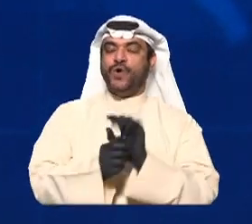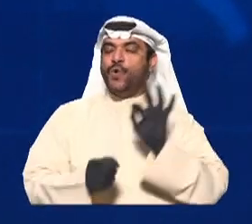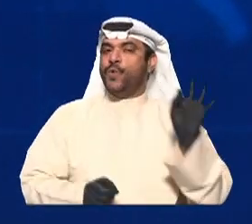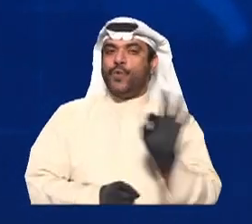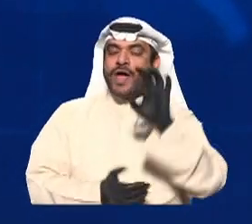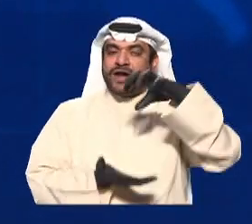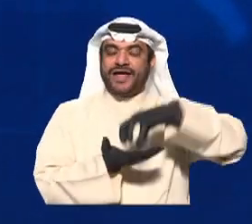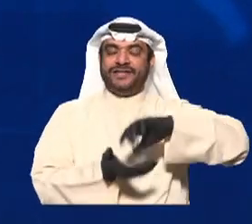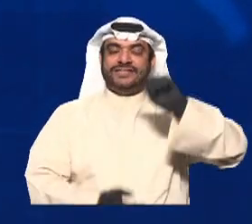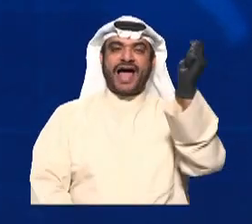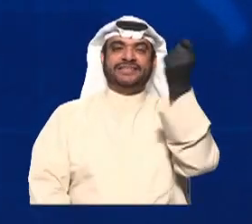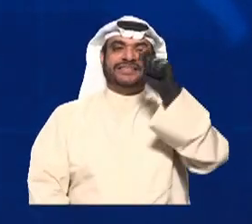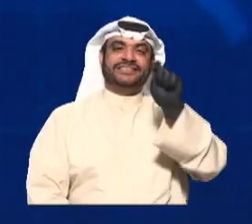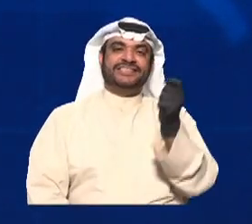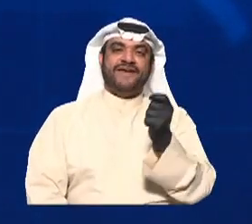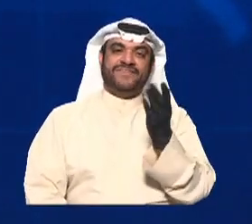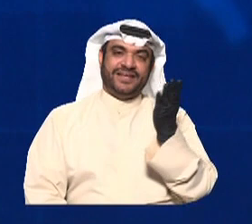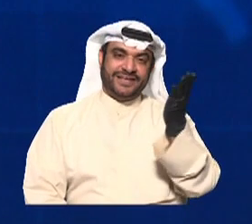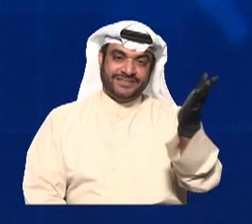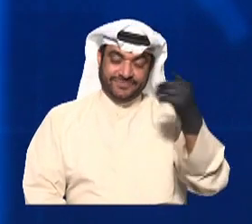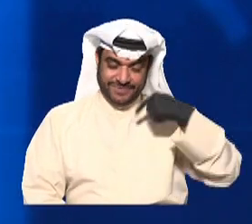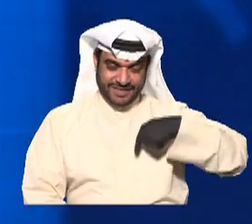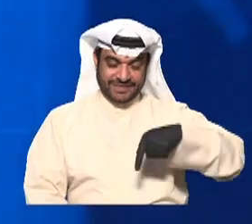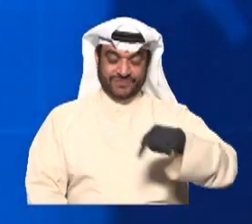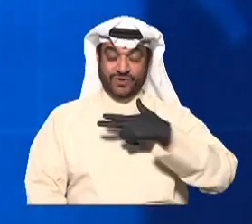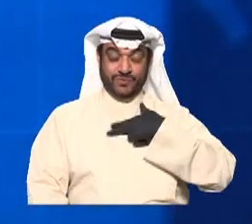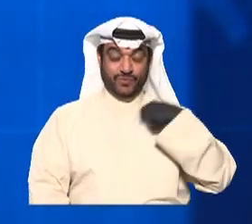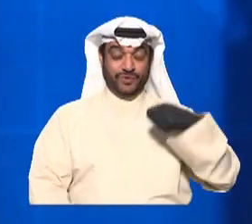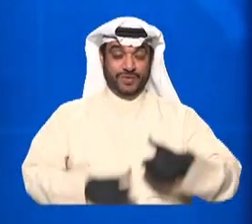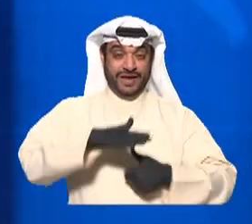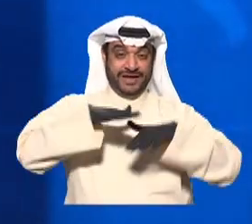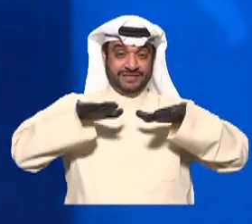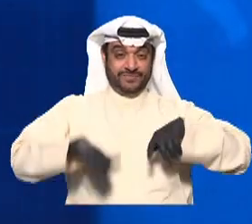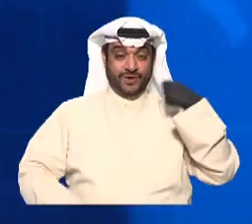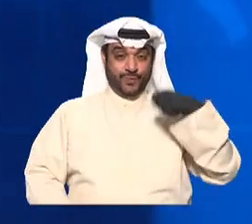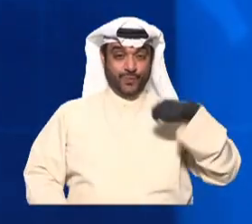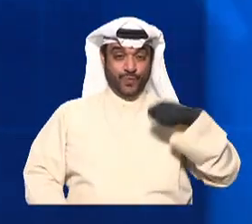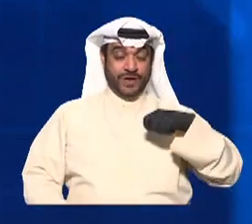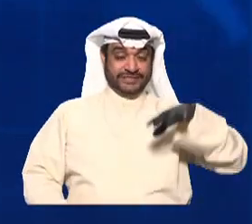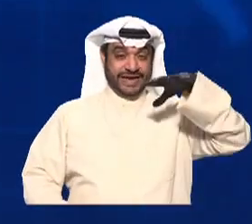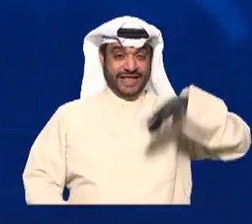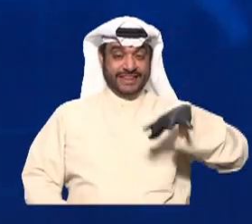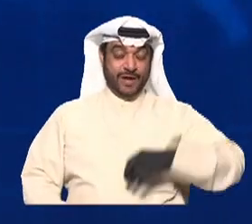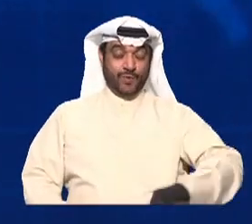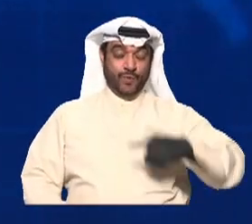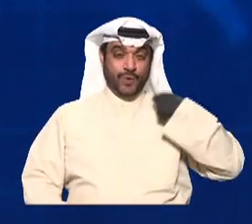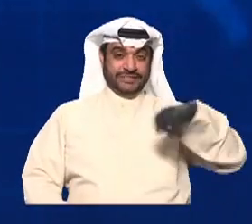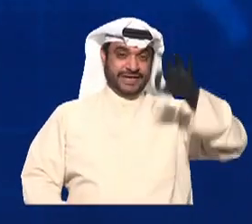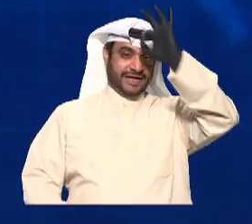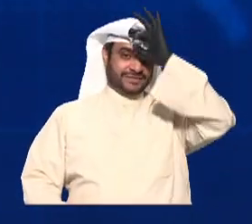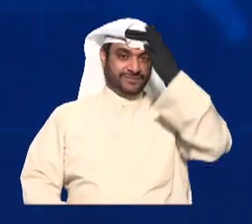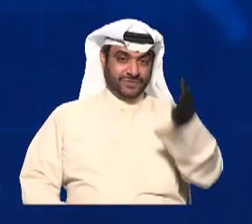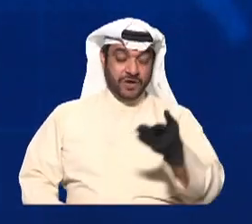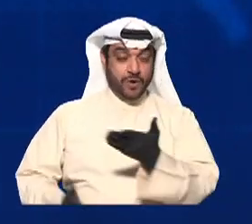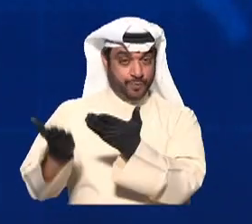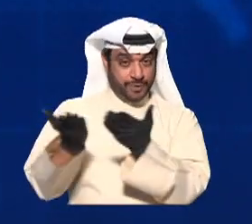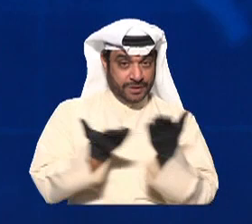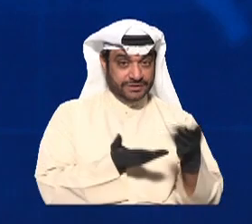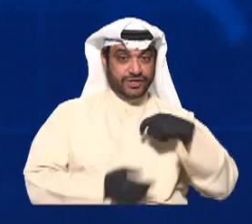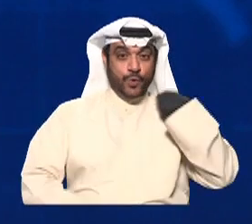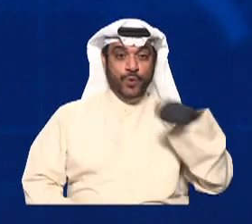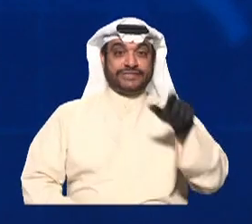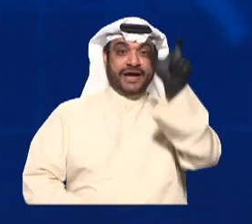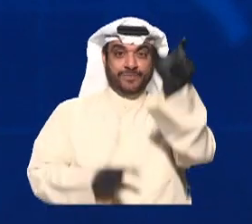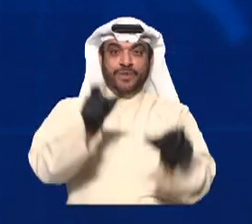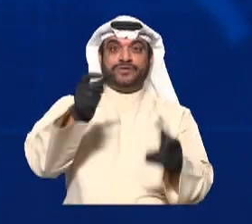مجلس الوزراء ووزير الداخلية ووزير الدولة لشؤون مجلس الوزراء أنس الصالح، وبحضور عدد من الوزراء المعنيين بذات